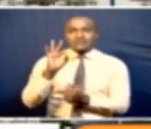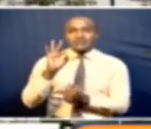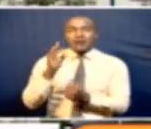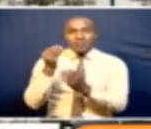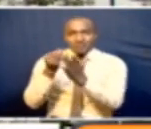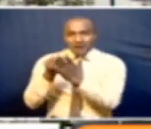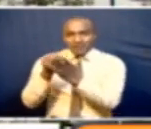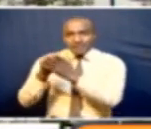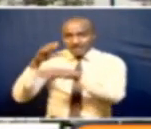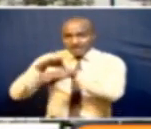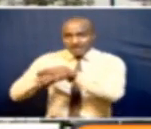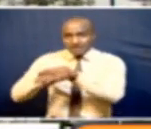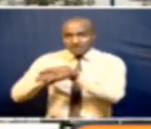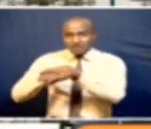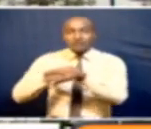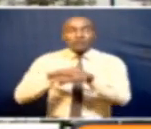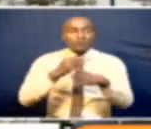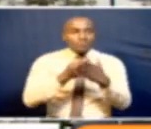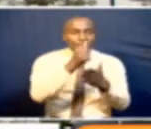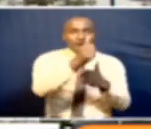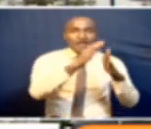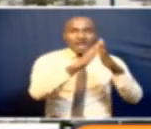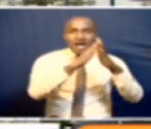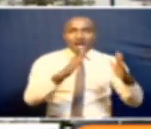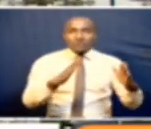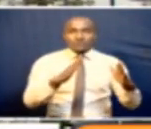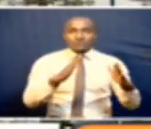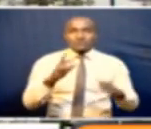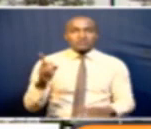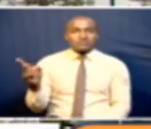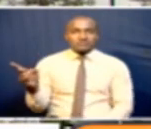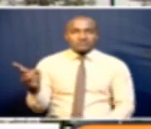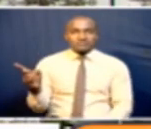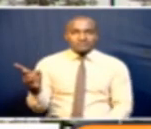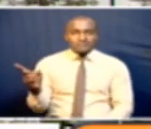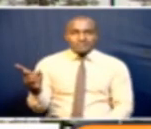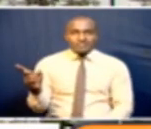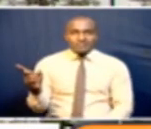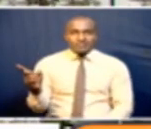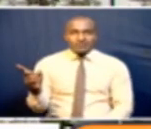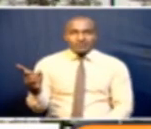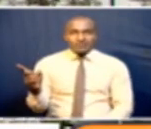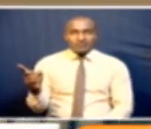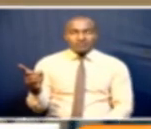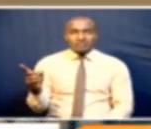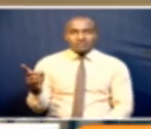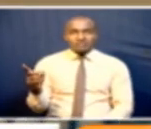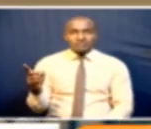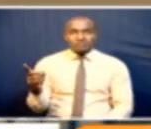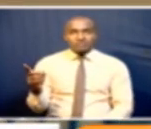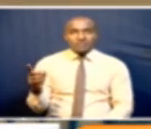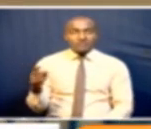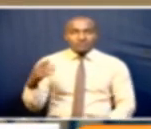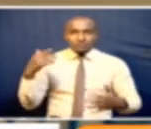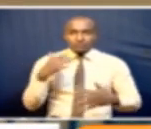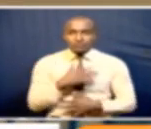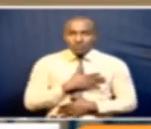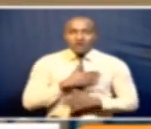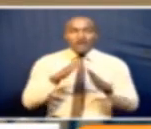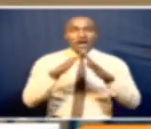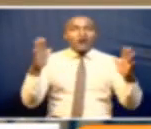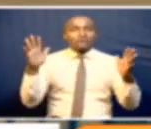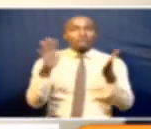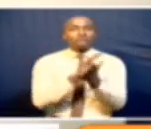uzeeni, akaamua kuwekeza katika mradi wa ujenzi wa nyumba. Aliposoma maandishi kwamba bomoe nyumba yake, alikumbwa